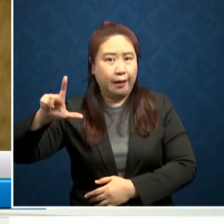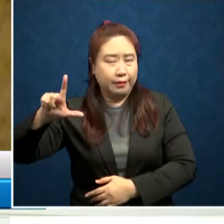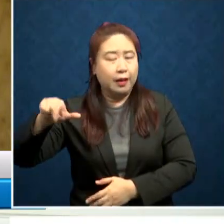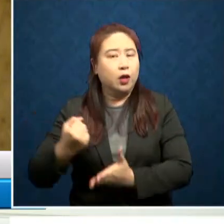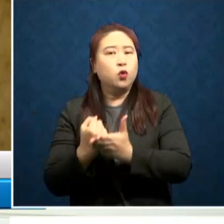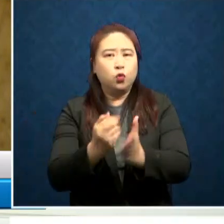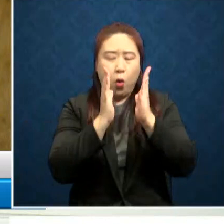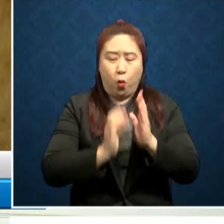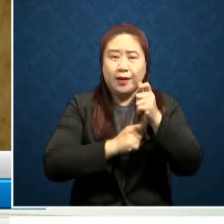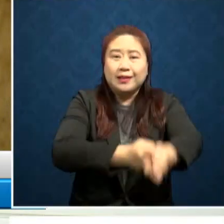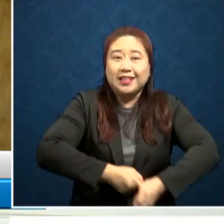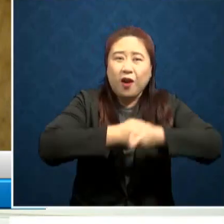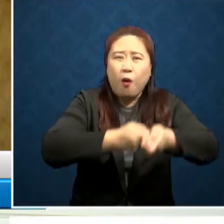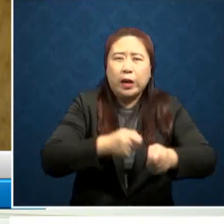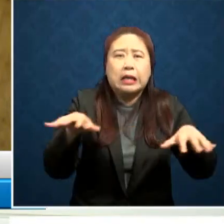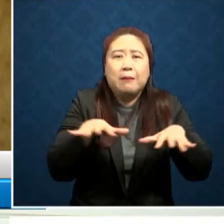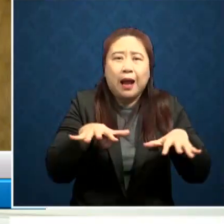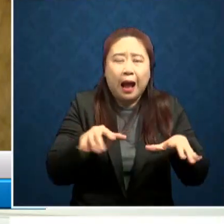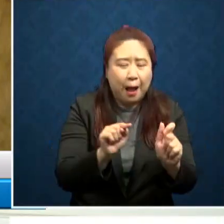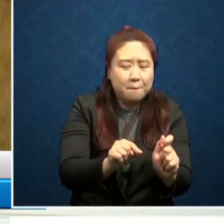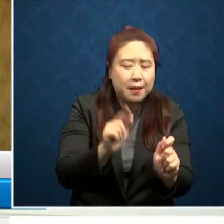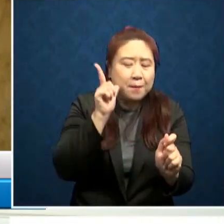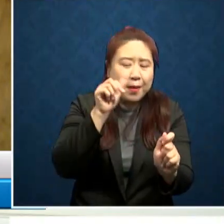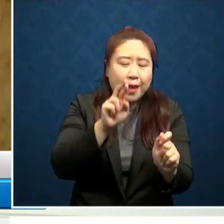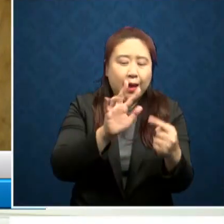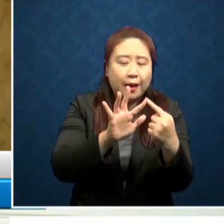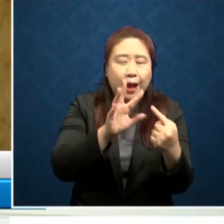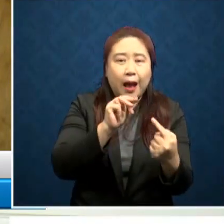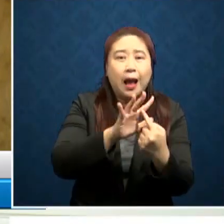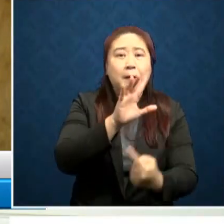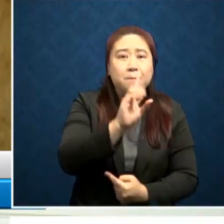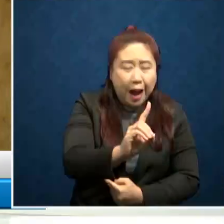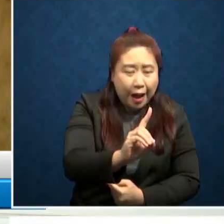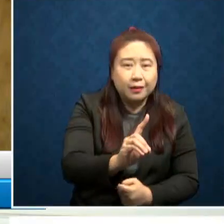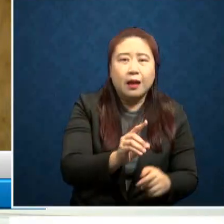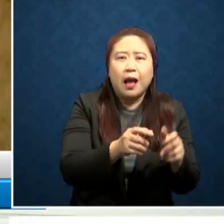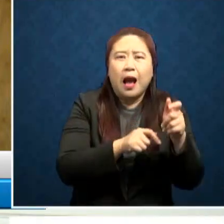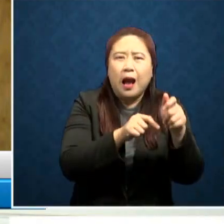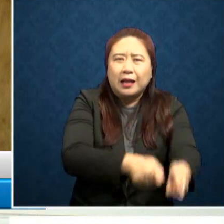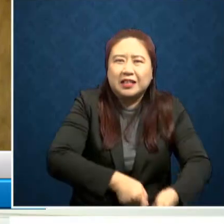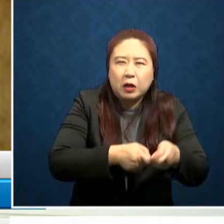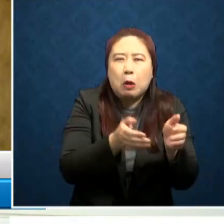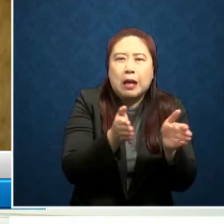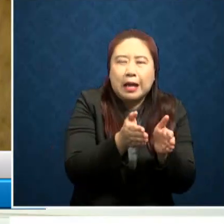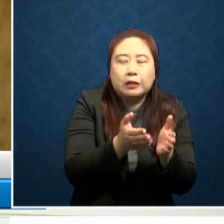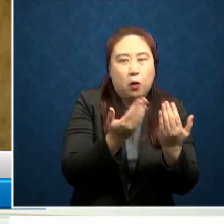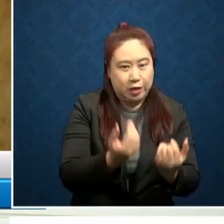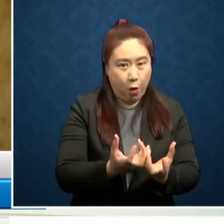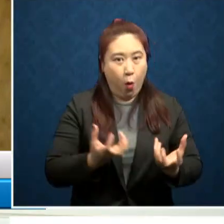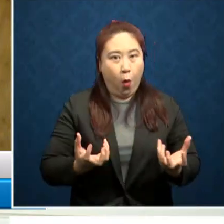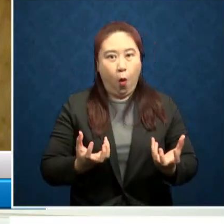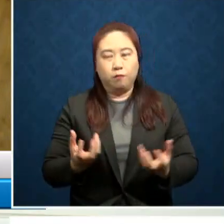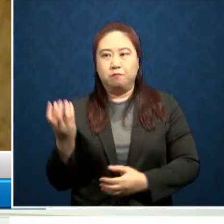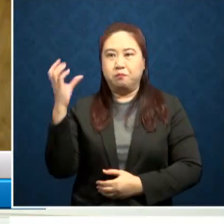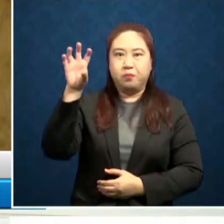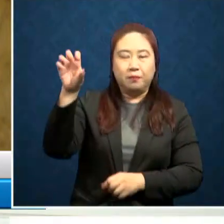เกษตรกรตัวเล็กๆนะครับจากอำเภอแม่ระมาดเนี่ยสามารถที่จะวางขายสินค้าได้บน Thailandpavilionซึ่งเราทำ